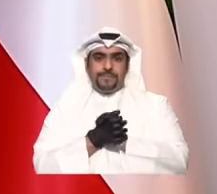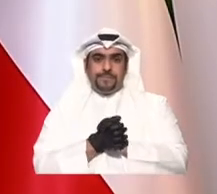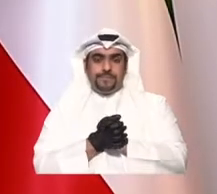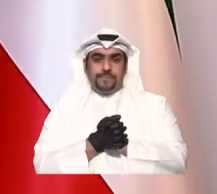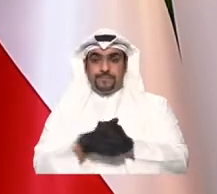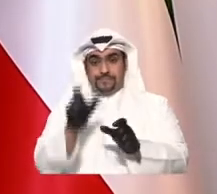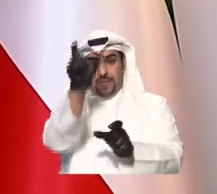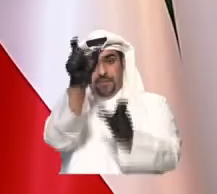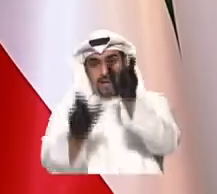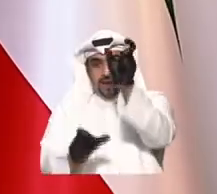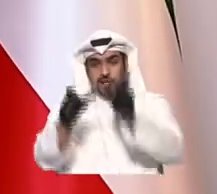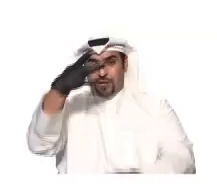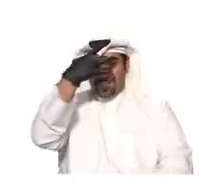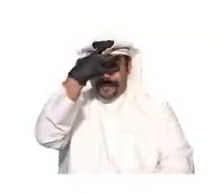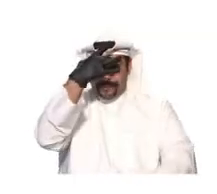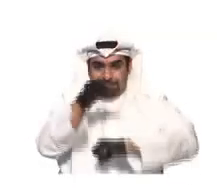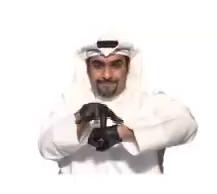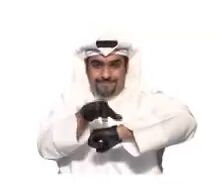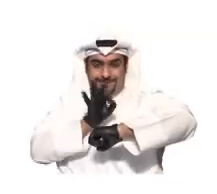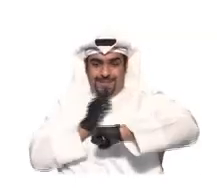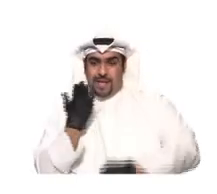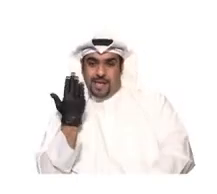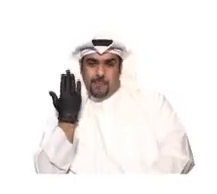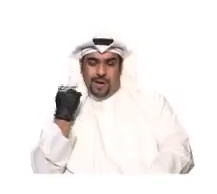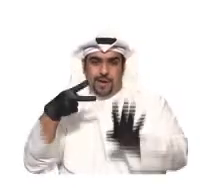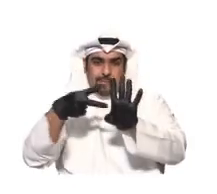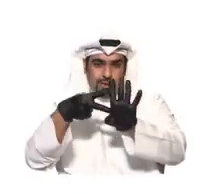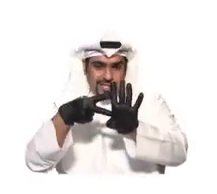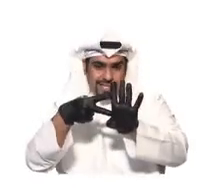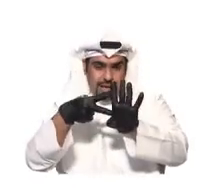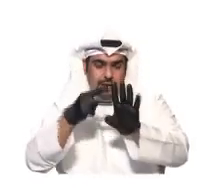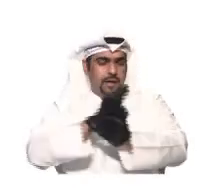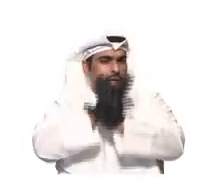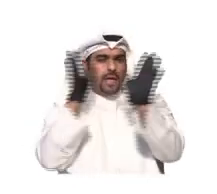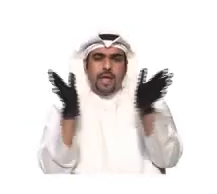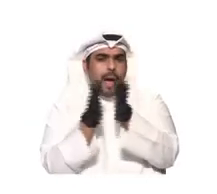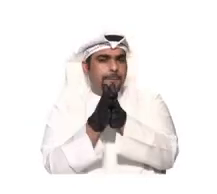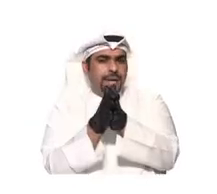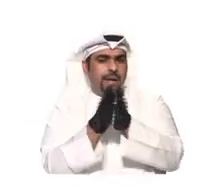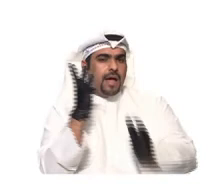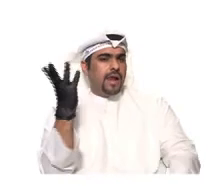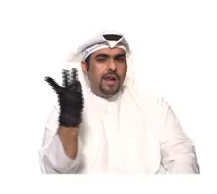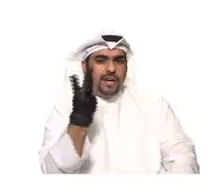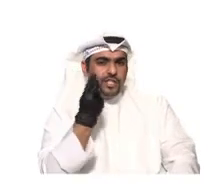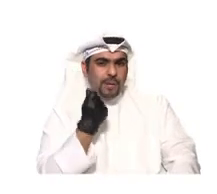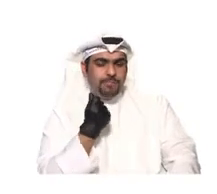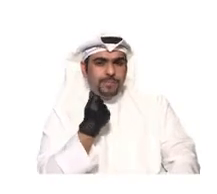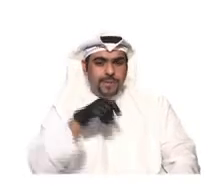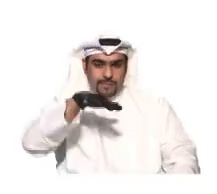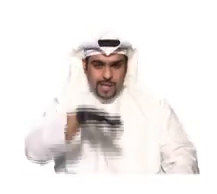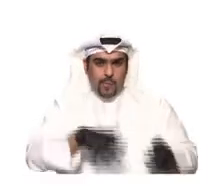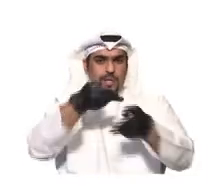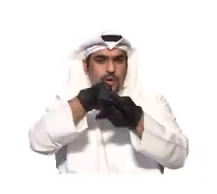الحالات التي رصدت خلال 24 ساعة الماضية، أصبح المجموع الكلي لعدد الحالات المسجلة في دولة